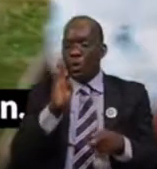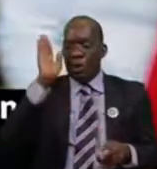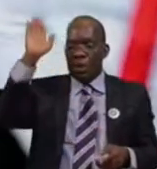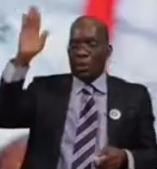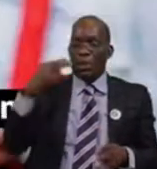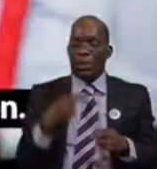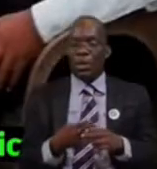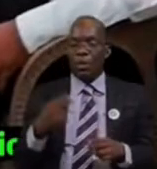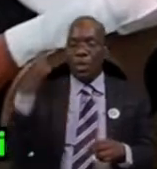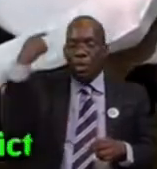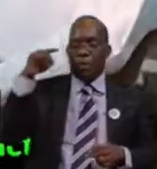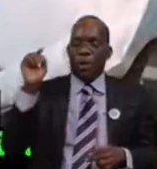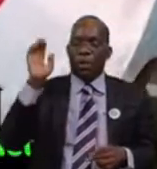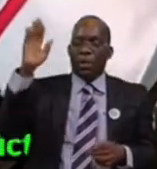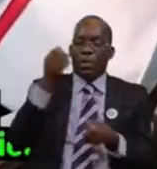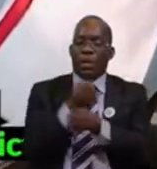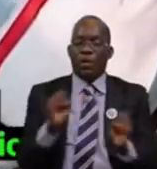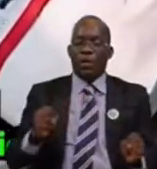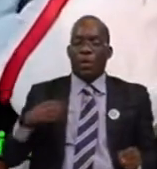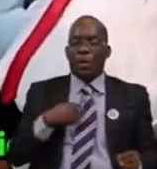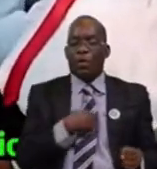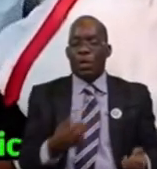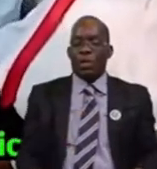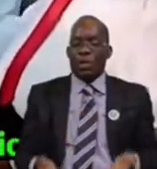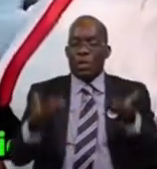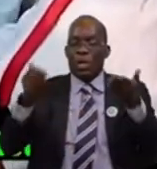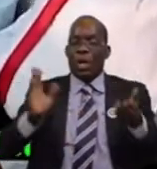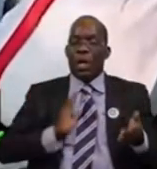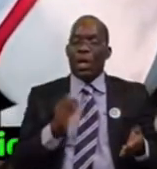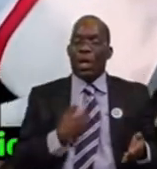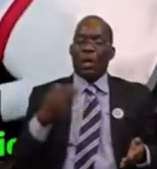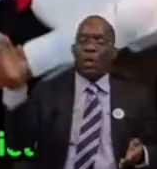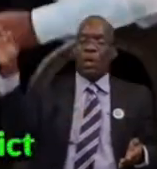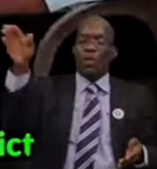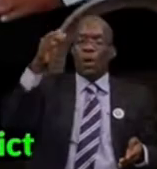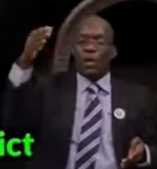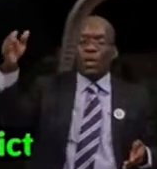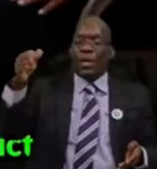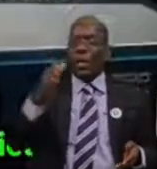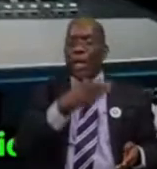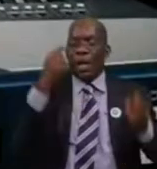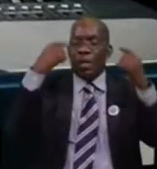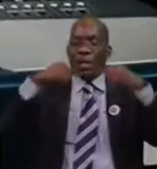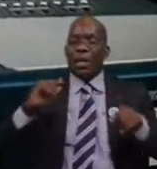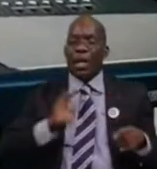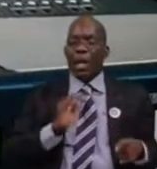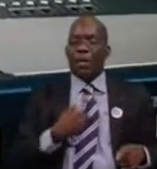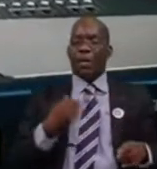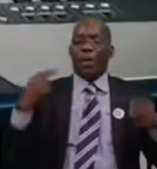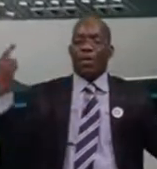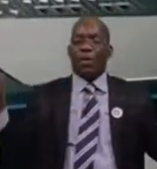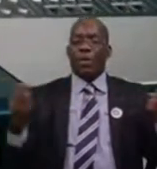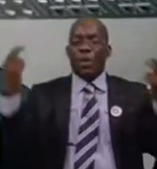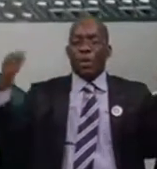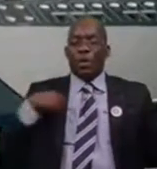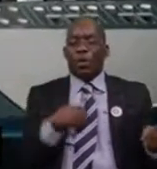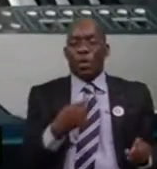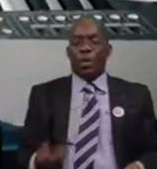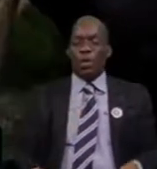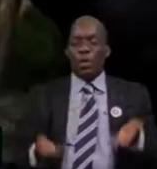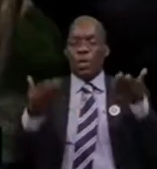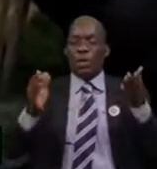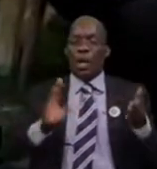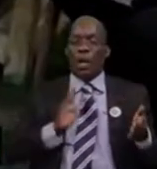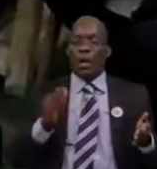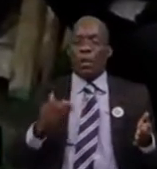فخلصنا نرفع الأعلام ونعلن نصرنا. أيادي طاهرة